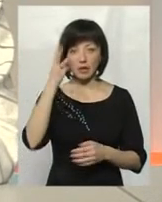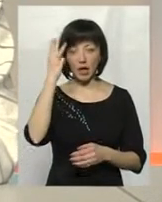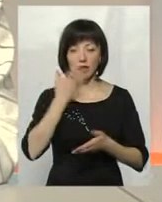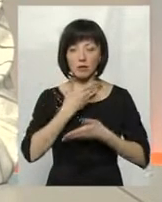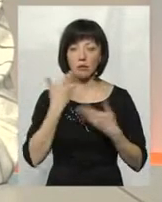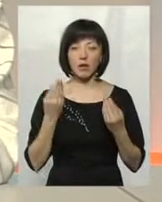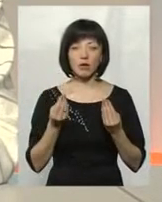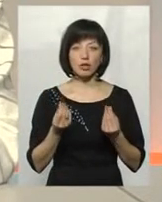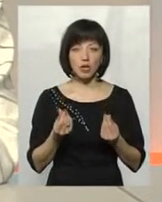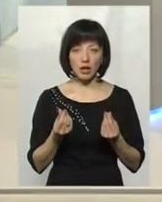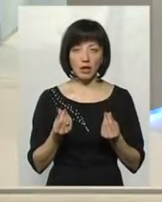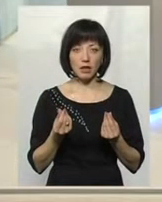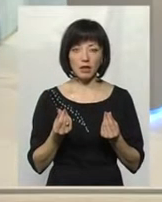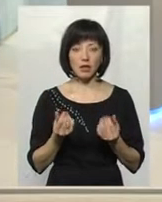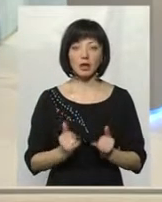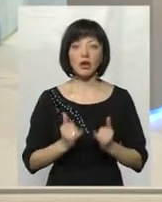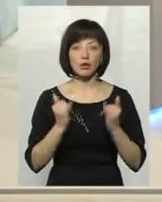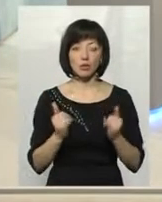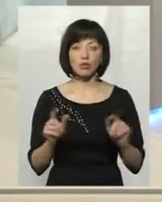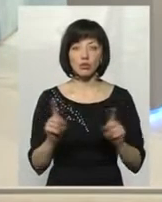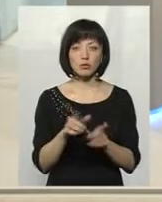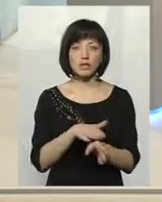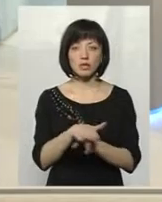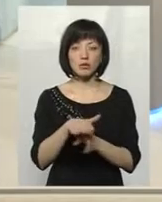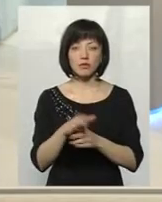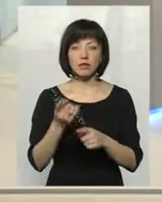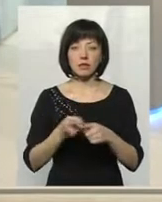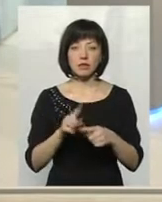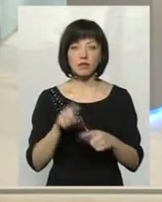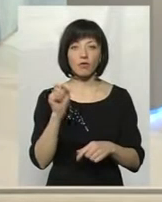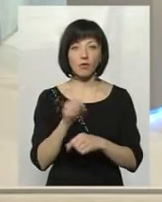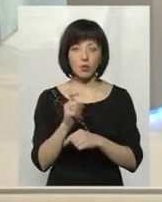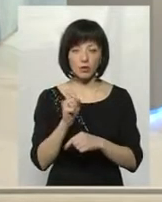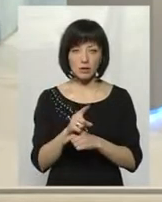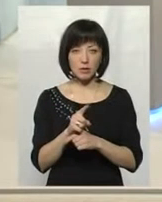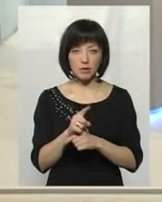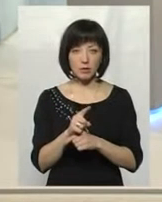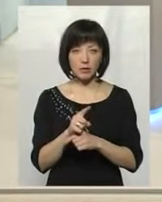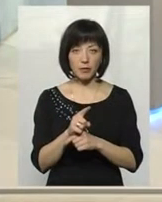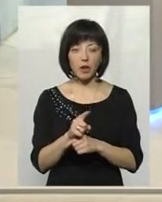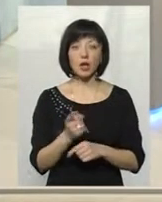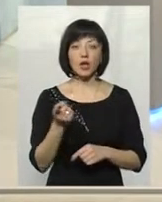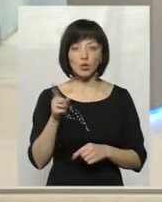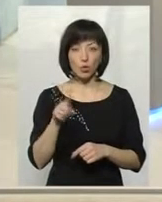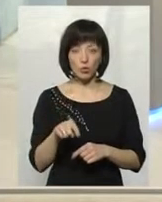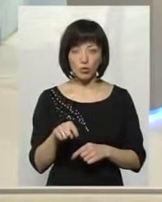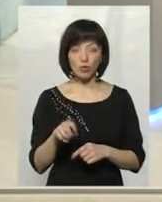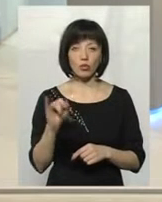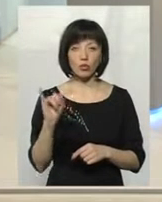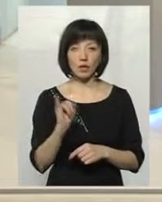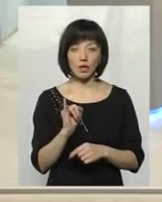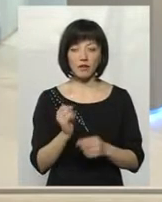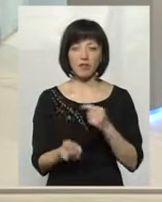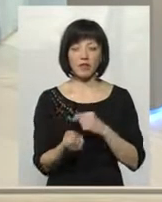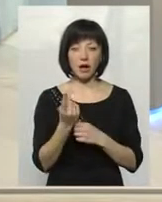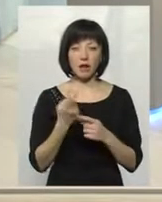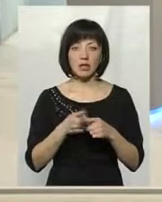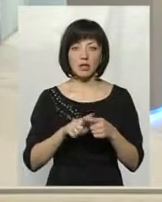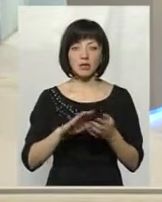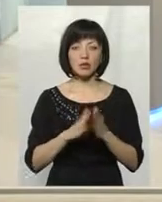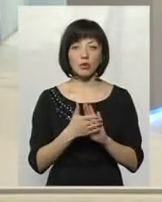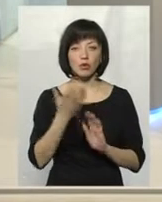судитися, так? Не мало грошей для того, щоб здійснити ці функції, тобто тому і от виникали ці